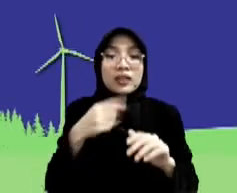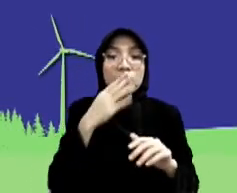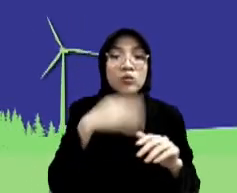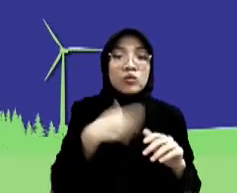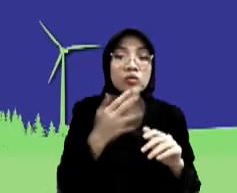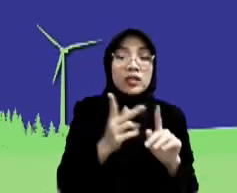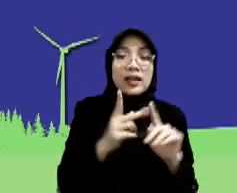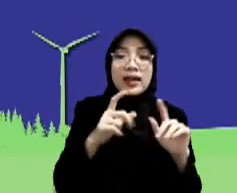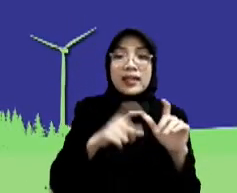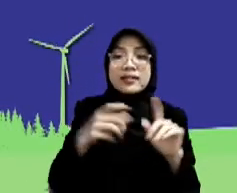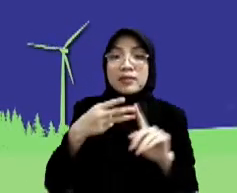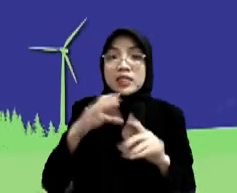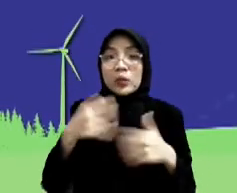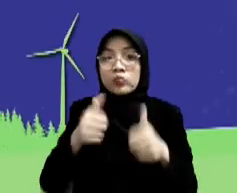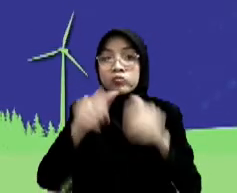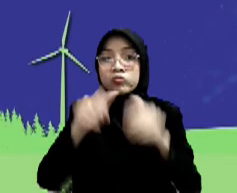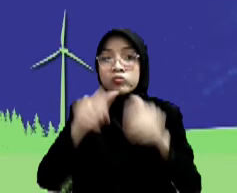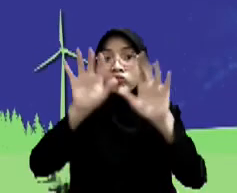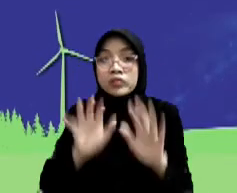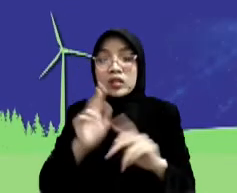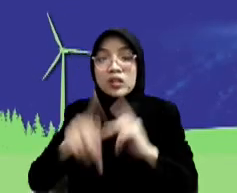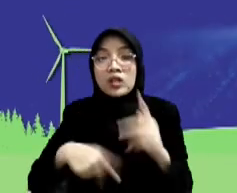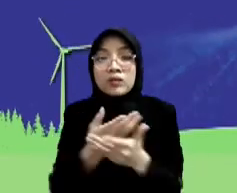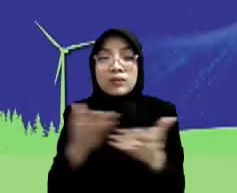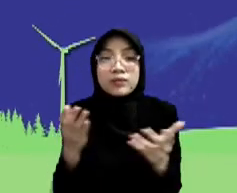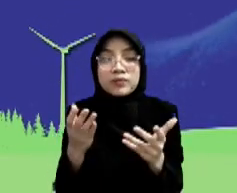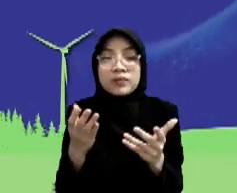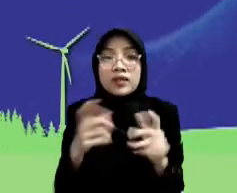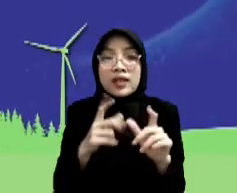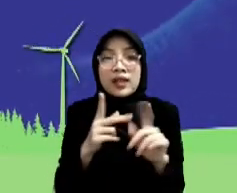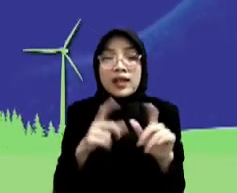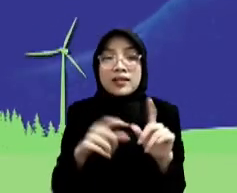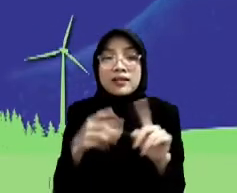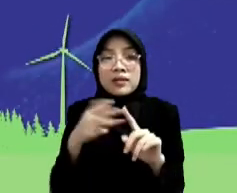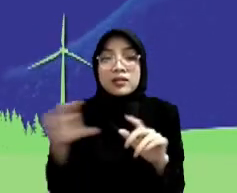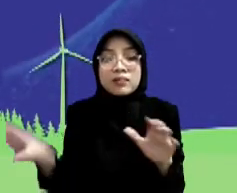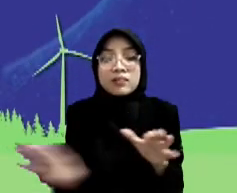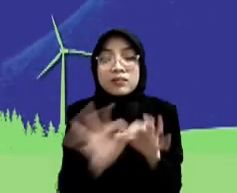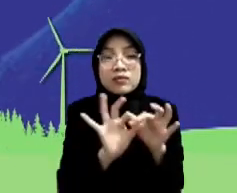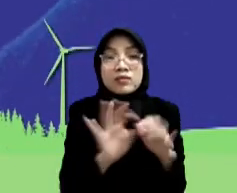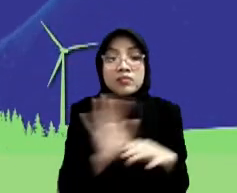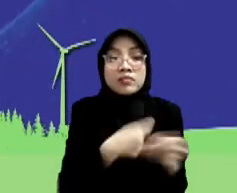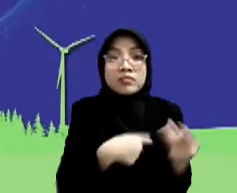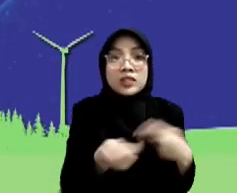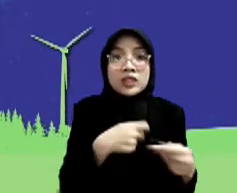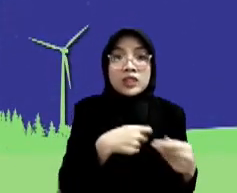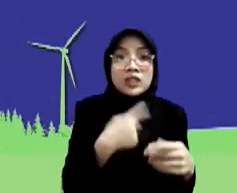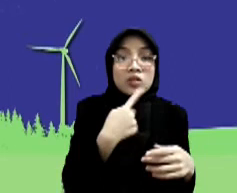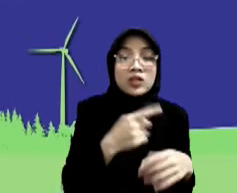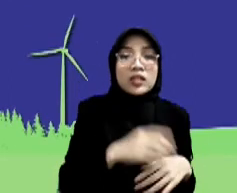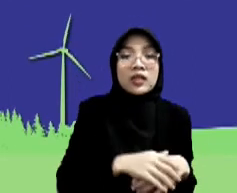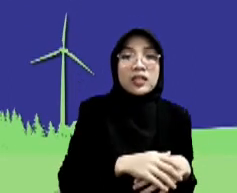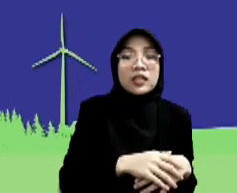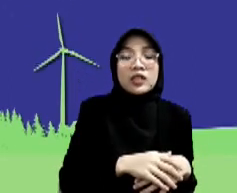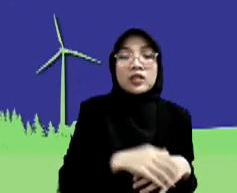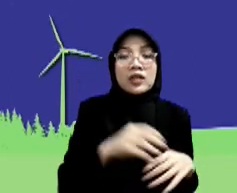sangat luar biasa eh ketika dia apa ketika HSBC ini mengkaitkan antara bisnis performance itu dengan isgqpi gitu kan